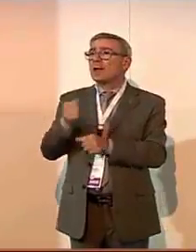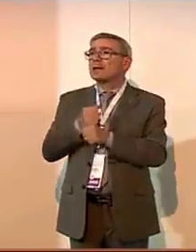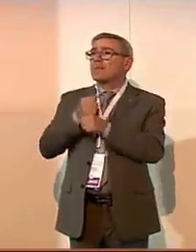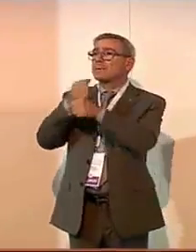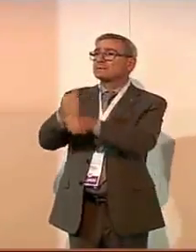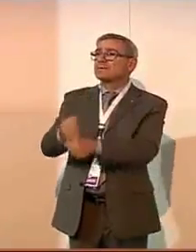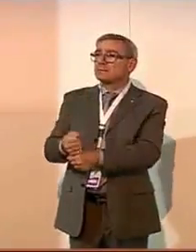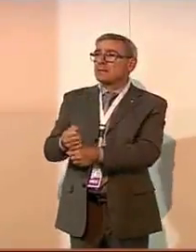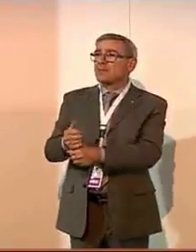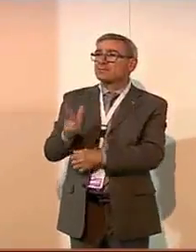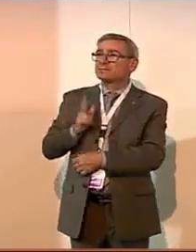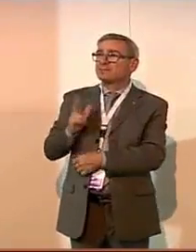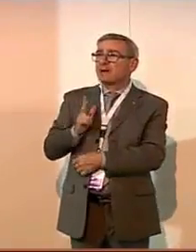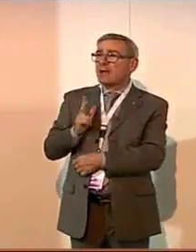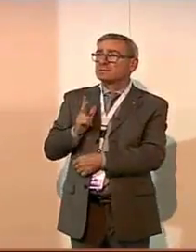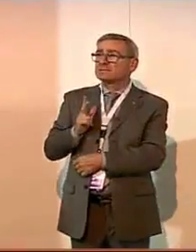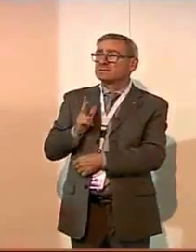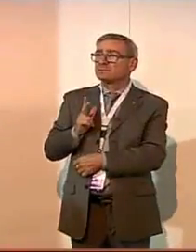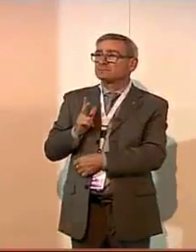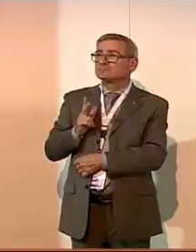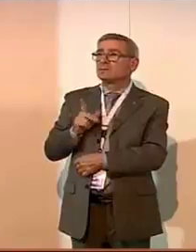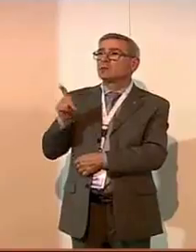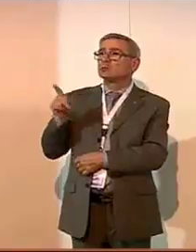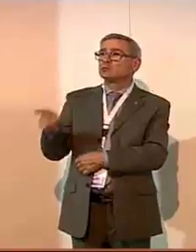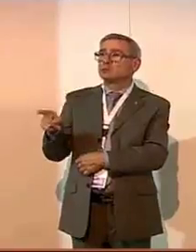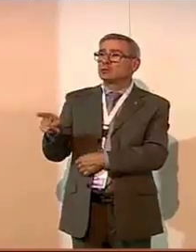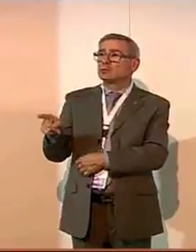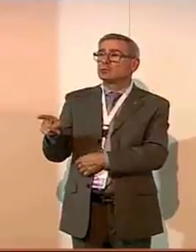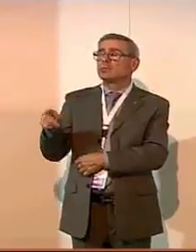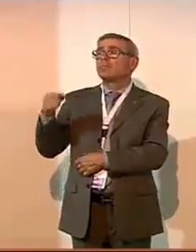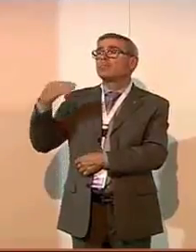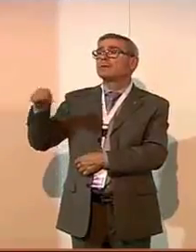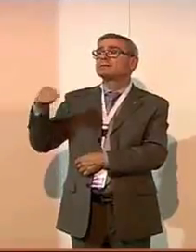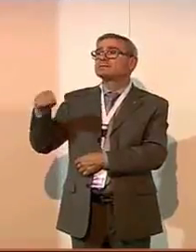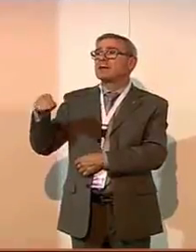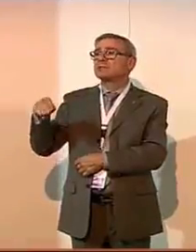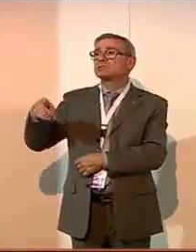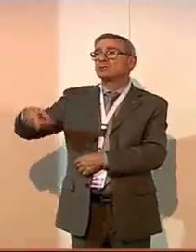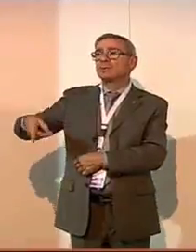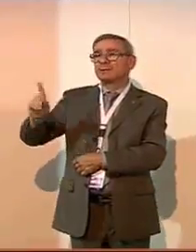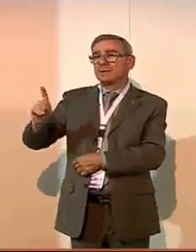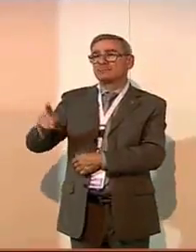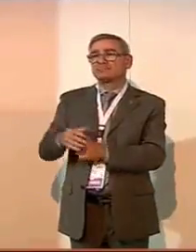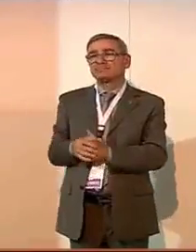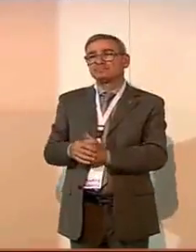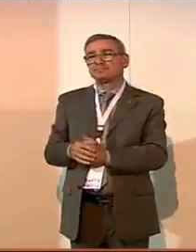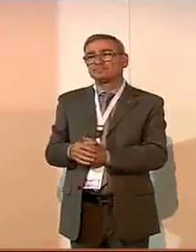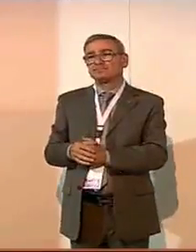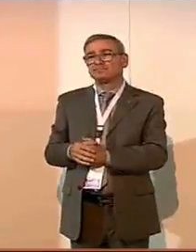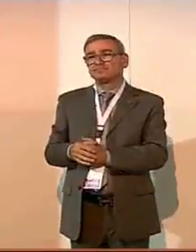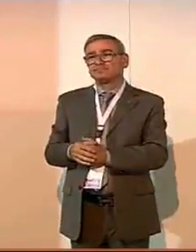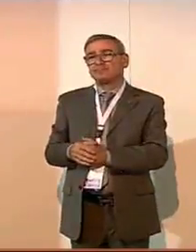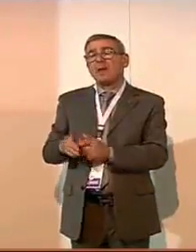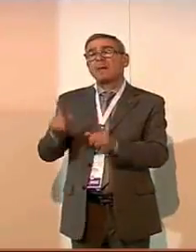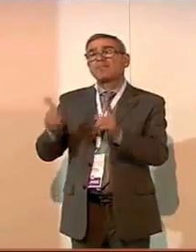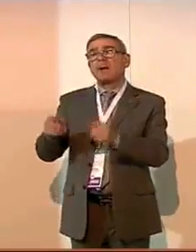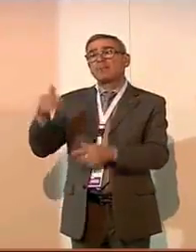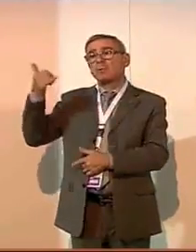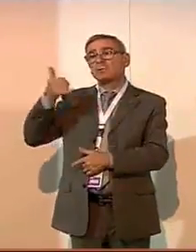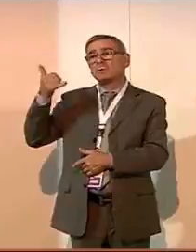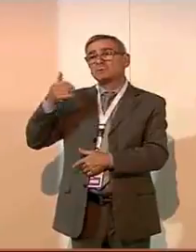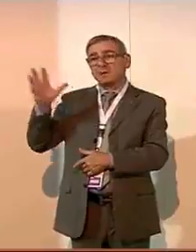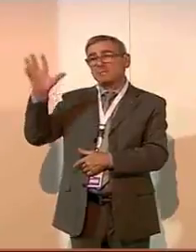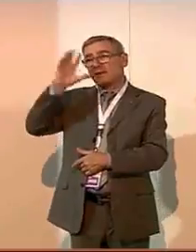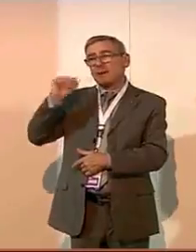speranza eri tu stesso il messaggio di questo partito è un popolo che ha saggezza lo aveva